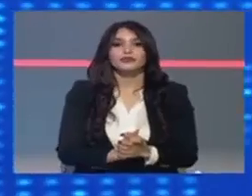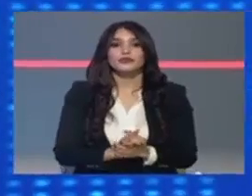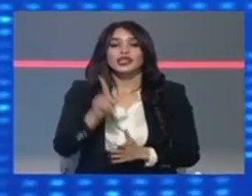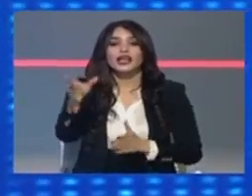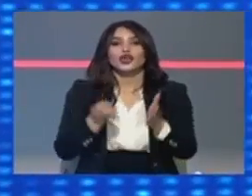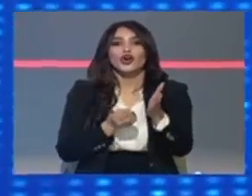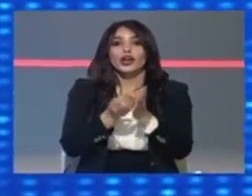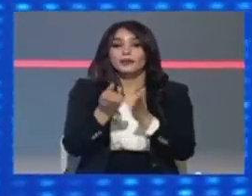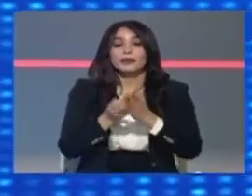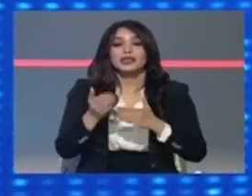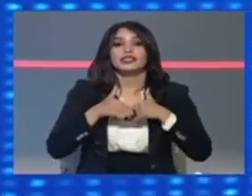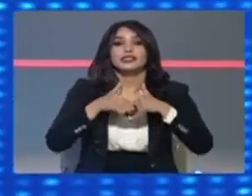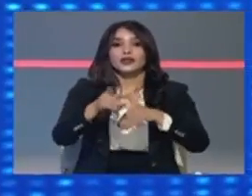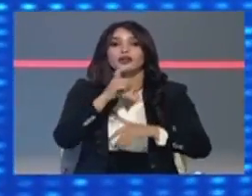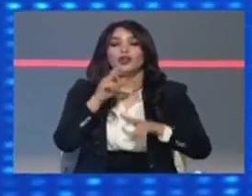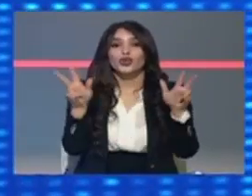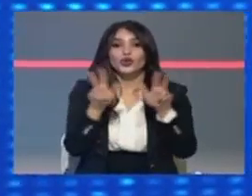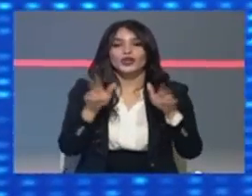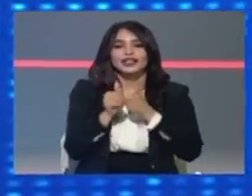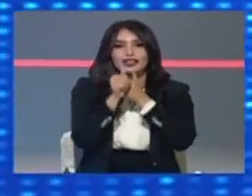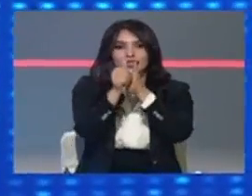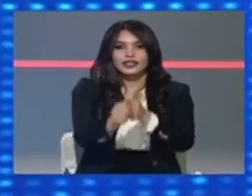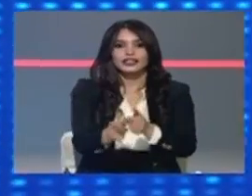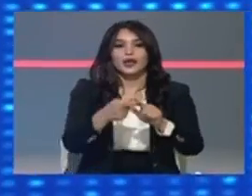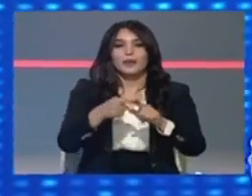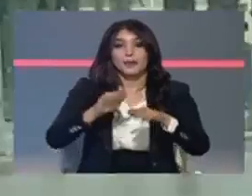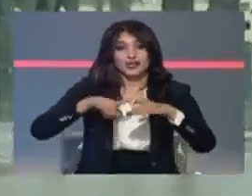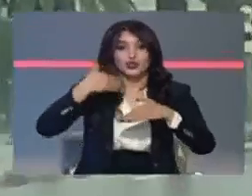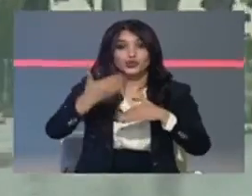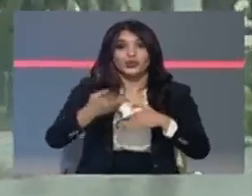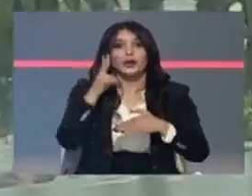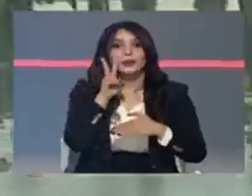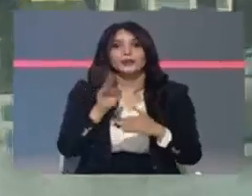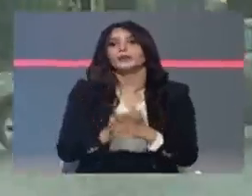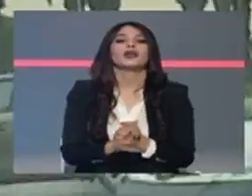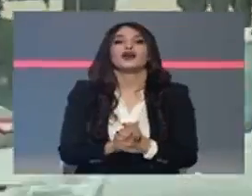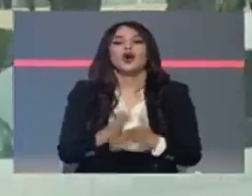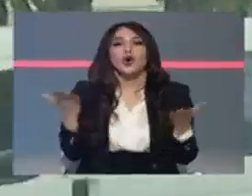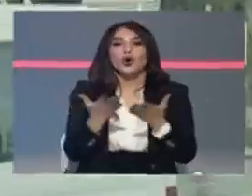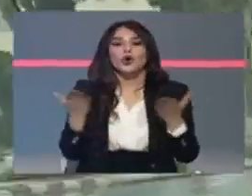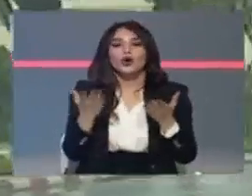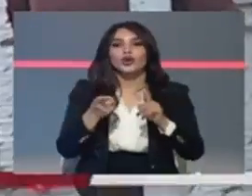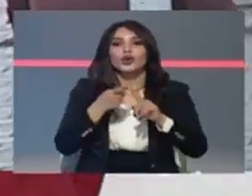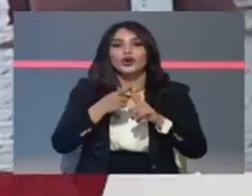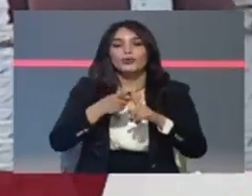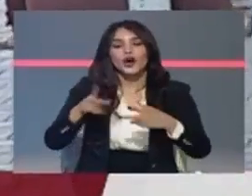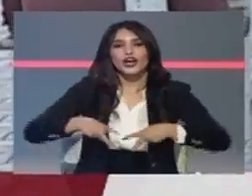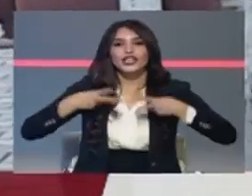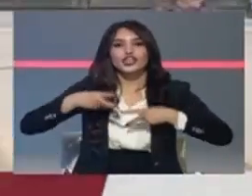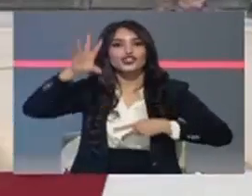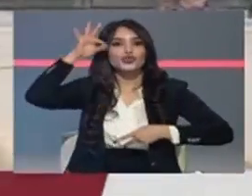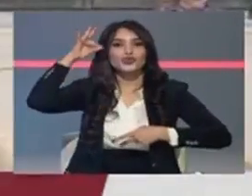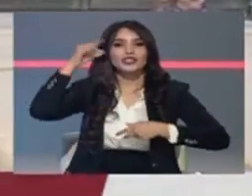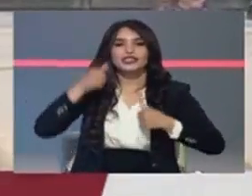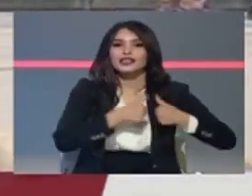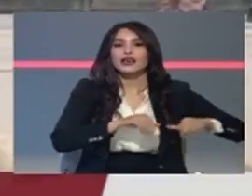نشرتنا متواصلة مشاهدينا وتتابعون فيها بعد قليل. كيف يقضي التونسي أيام الحجر